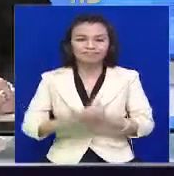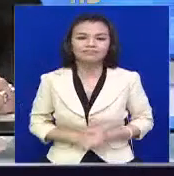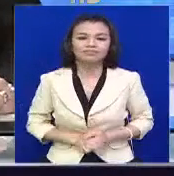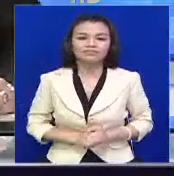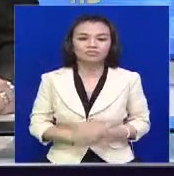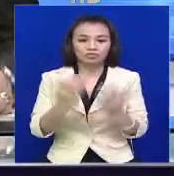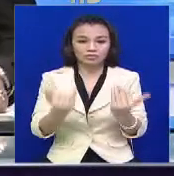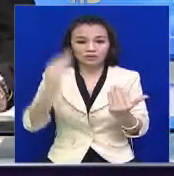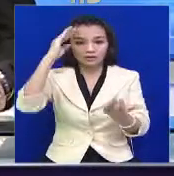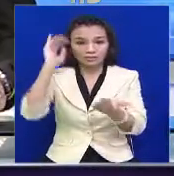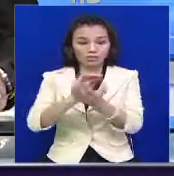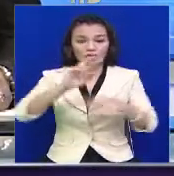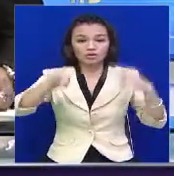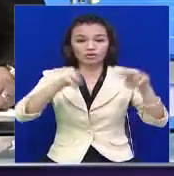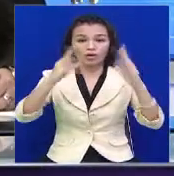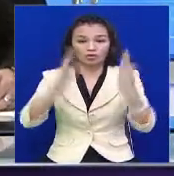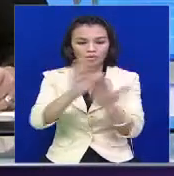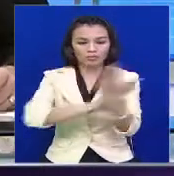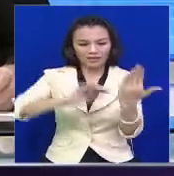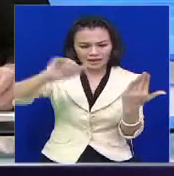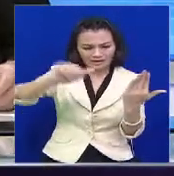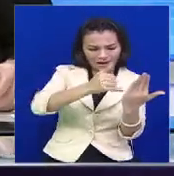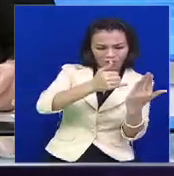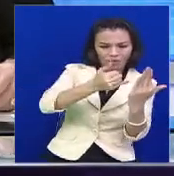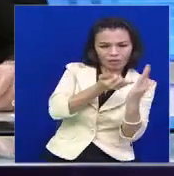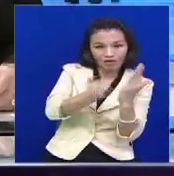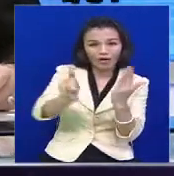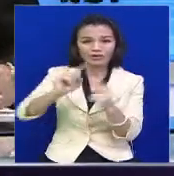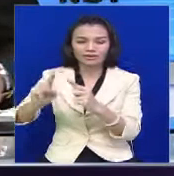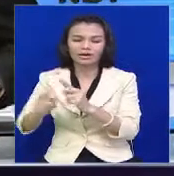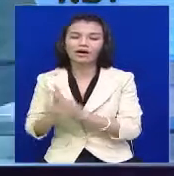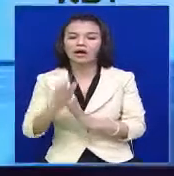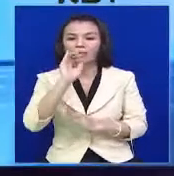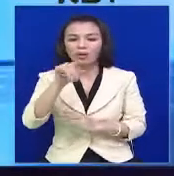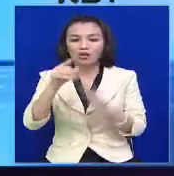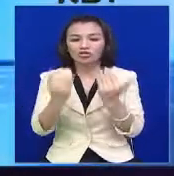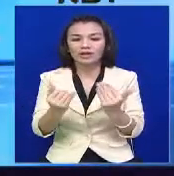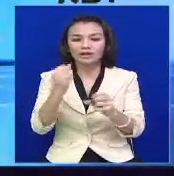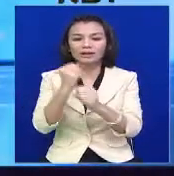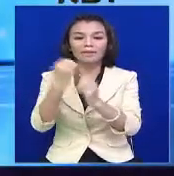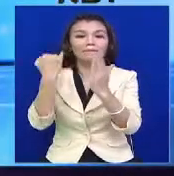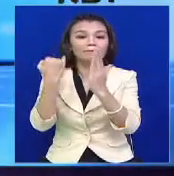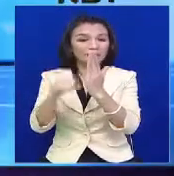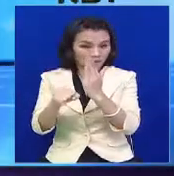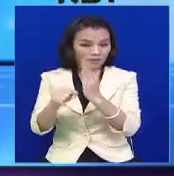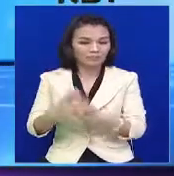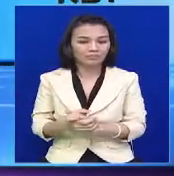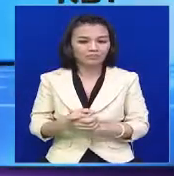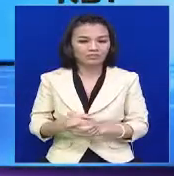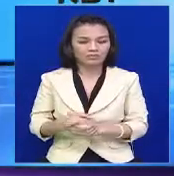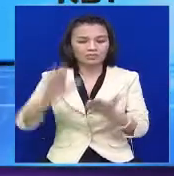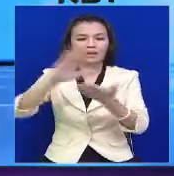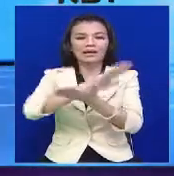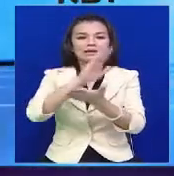วันนี้ตำรวจตจเคนข้าเมืองก็แถลงข่าวการจับกุมผู้ต้องหาชาวต่างชาติหลายคดีนะครับที่กระทำความผิดเกี่ยวกับการปลอมแปลง